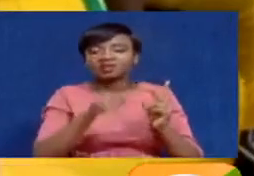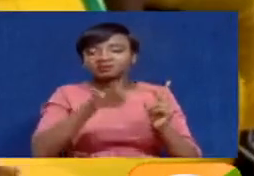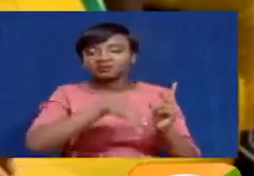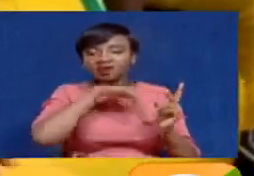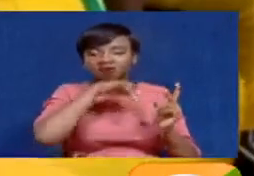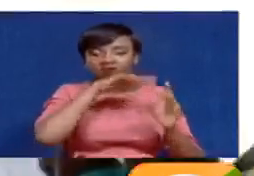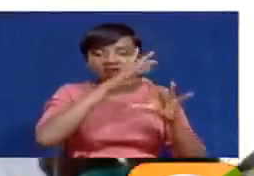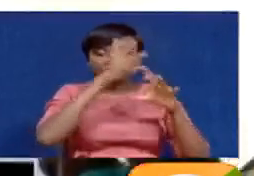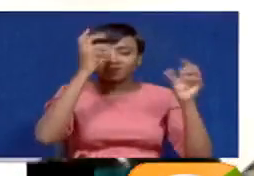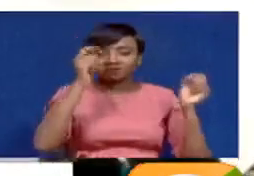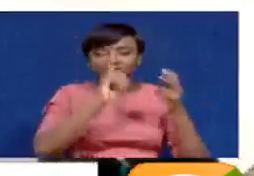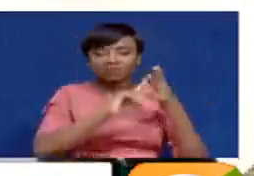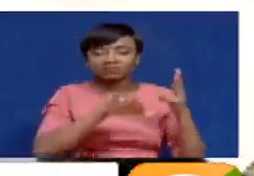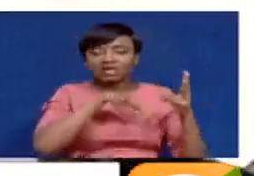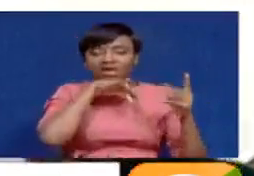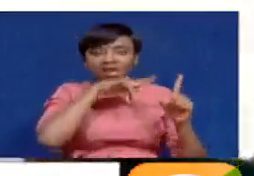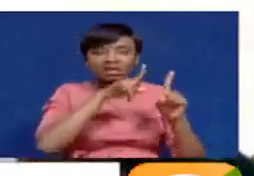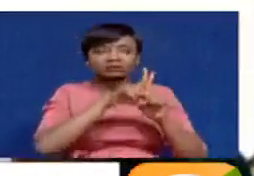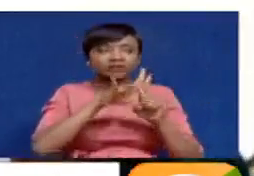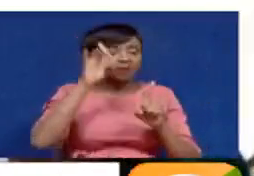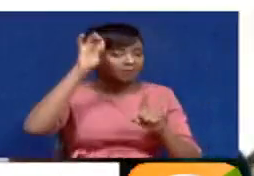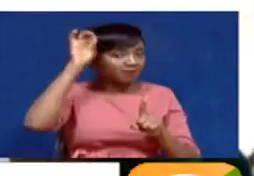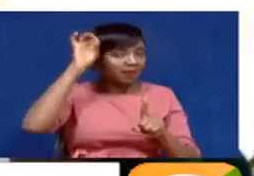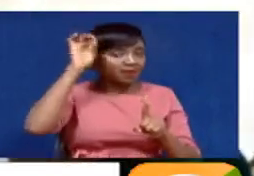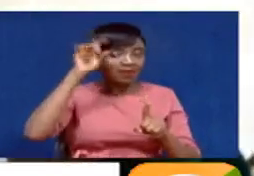ni Mandela moment. Walisema maneno